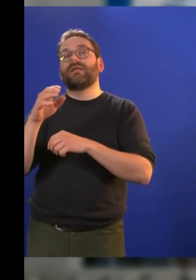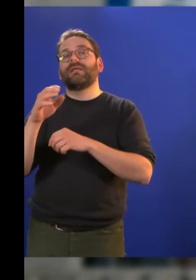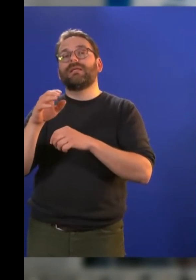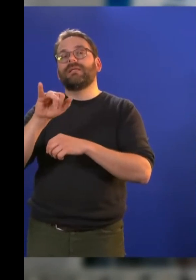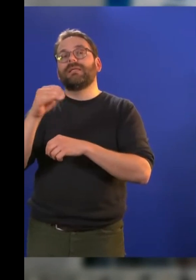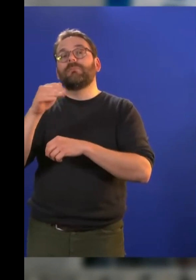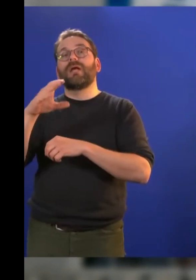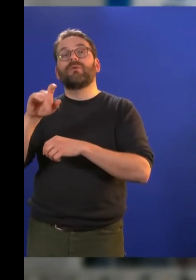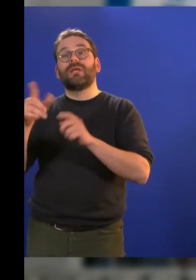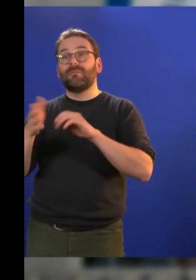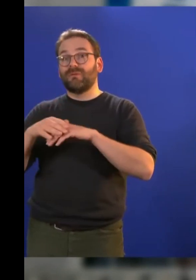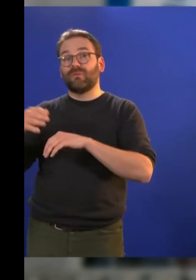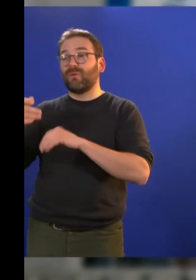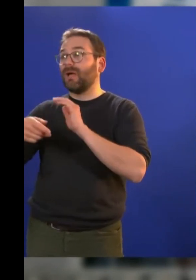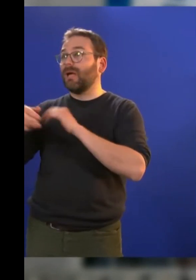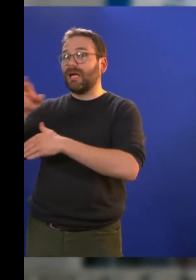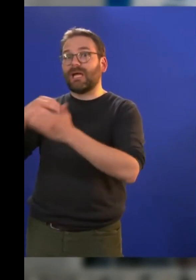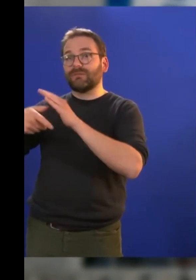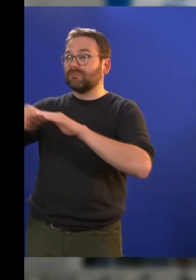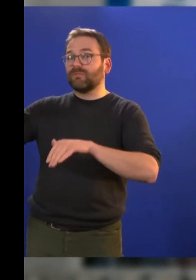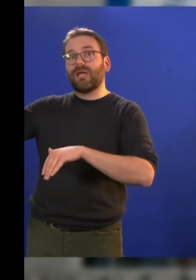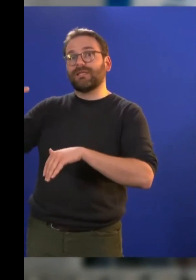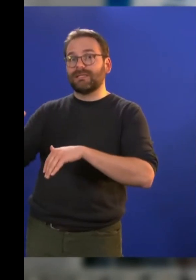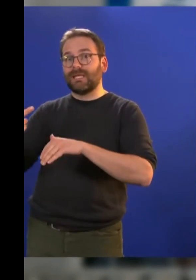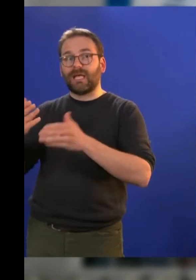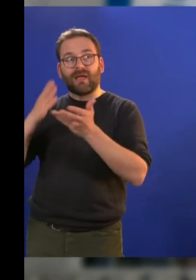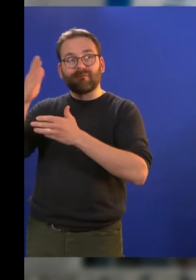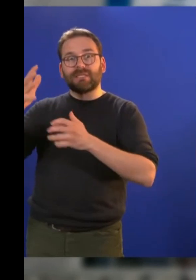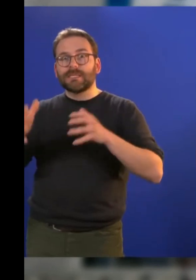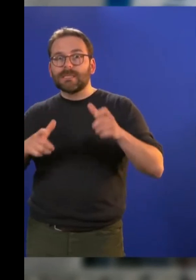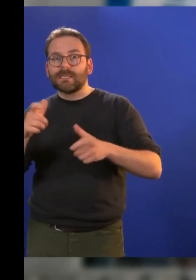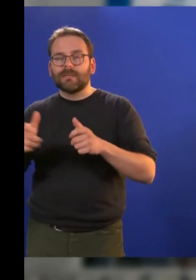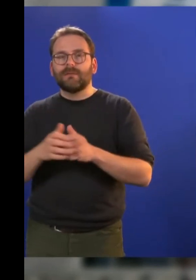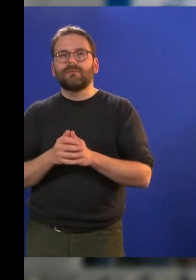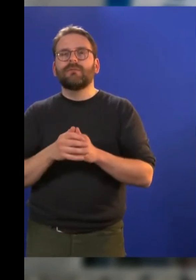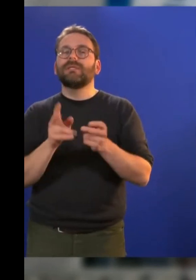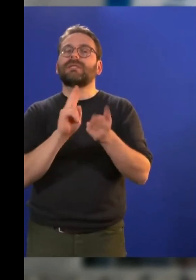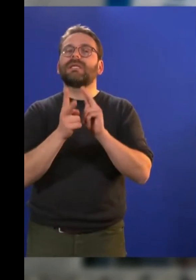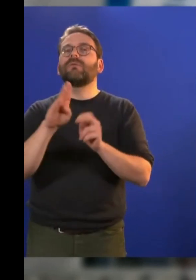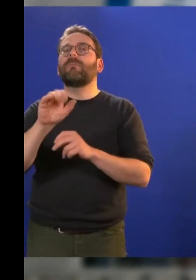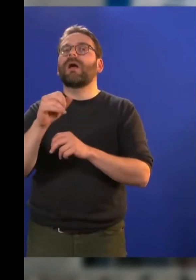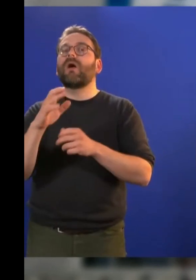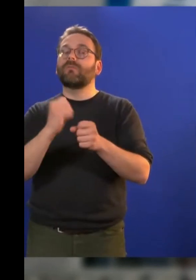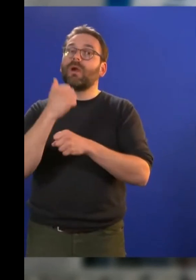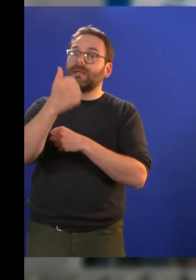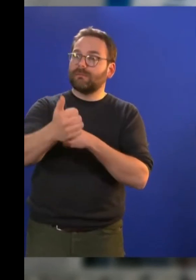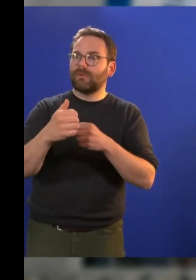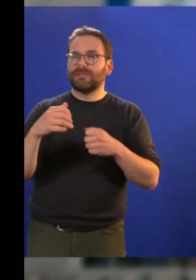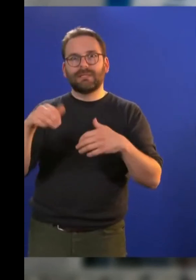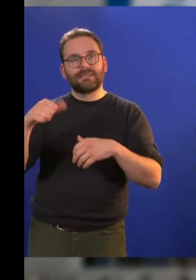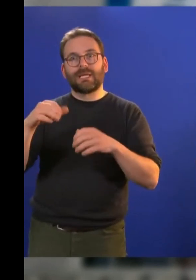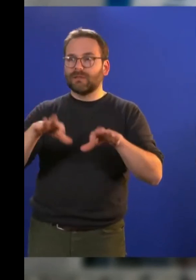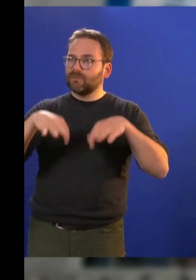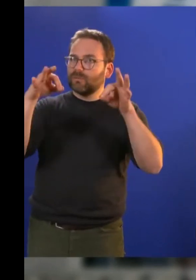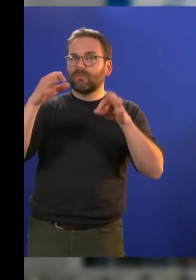lui a supprimé un tiers de sa subvention et que son avenir est menacé. Saison baroque elle-même, pour la saison prochaine, suspendue,